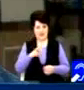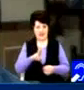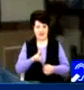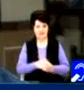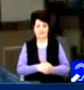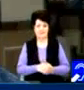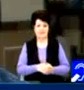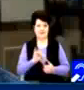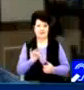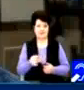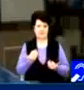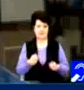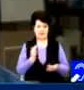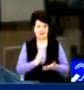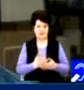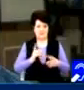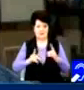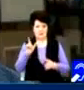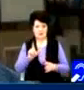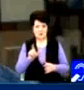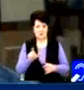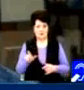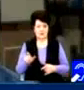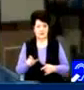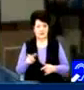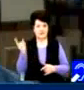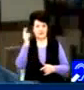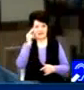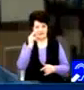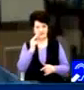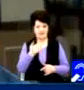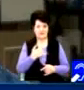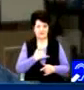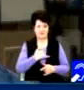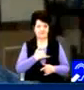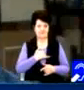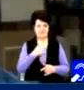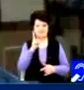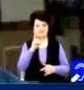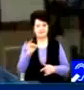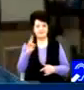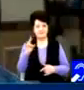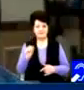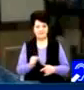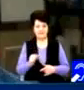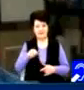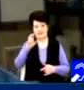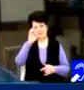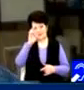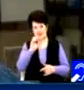Cehia și desigur avem și studenți internaționali la full time care învață la noi universități sunt din China din țările